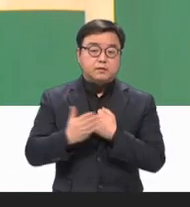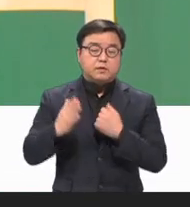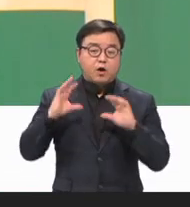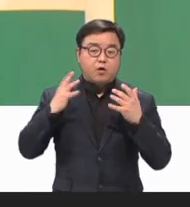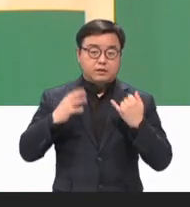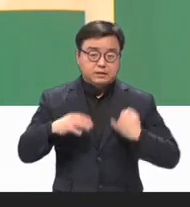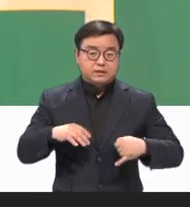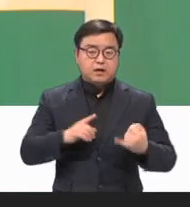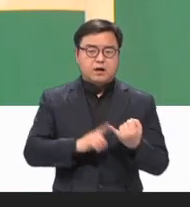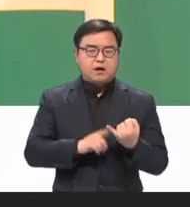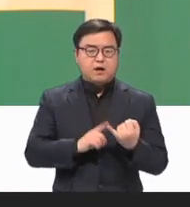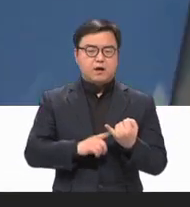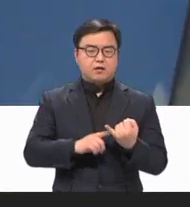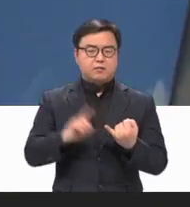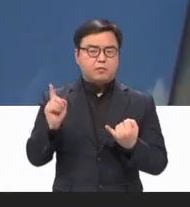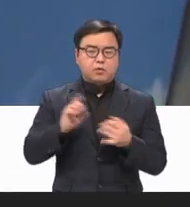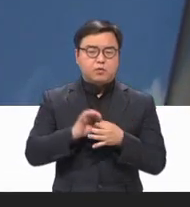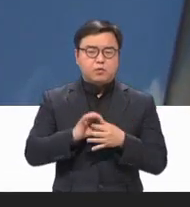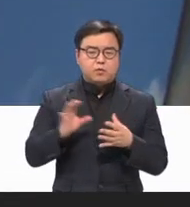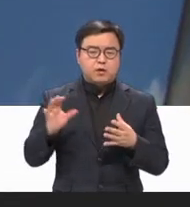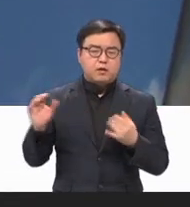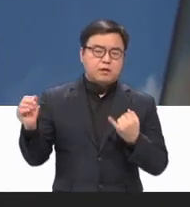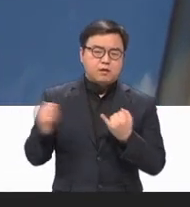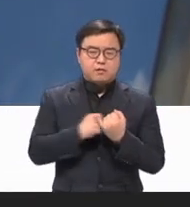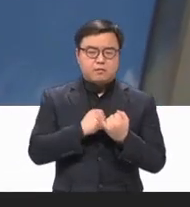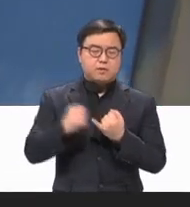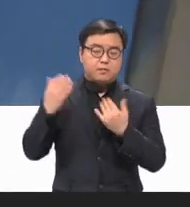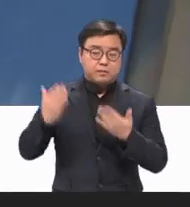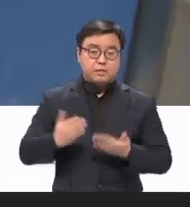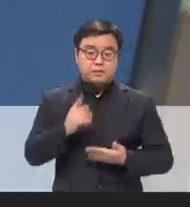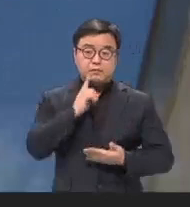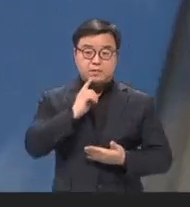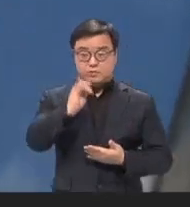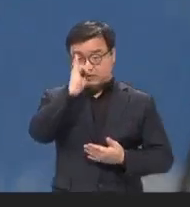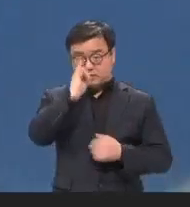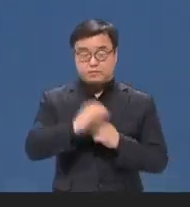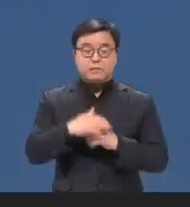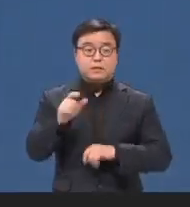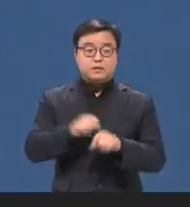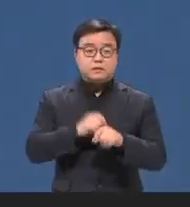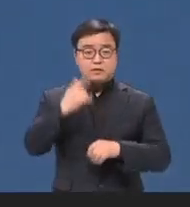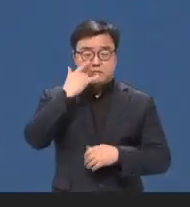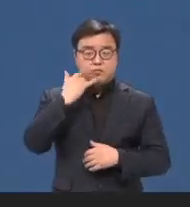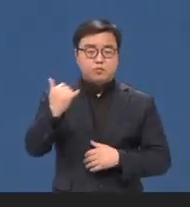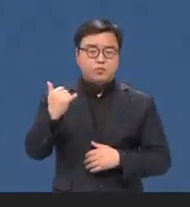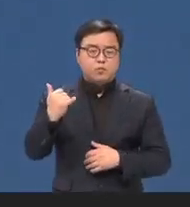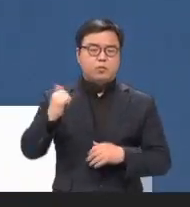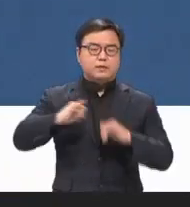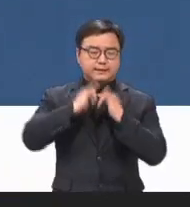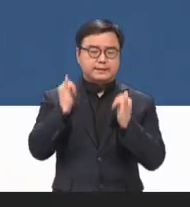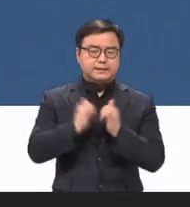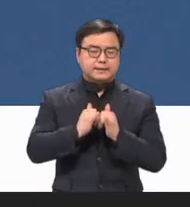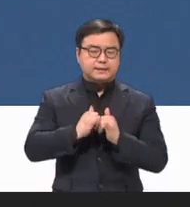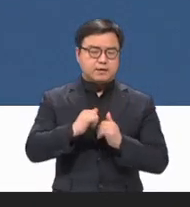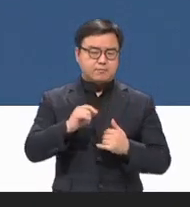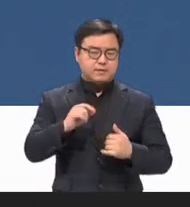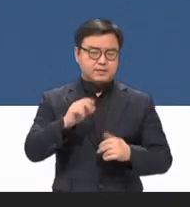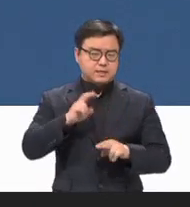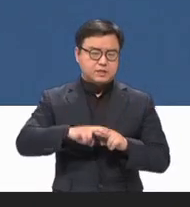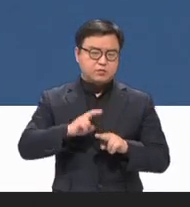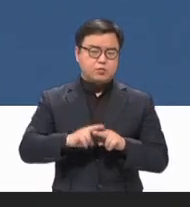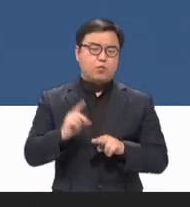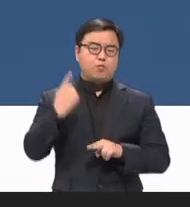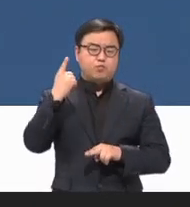무방비 상태로 폭력에 노출될 수 있었다는 지적도 나옵니다 부모 특히 사회적 지위가 있는 부모의 훈육을 그